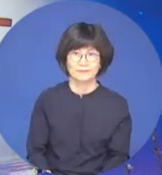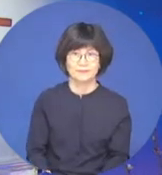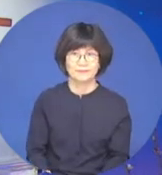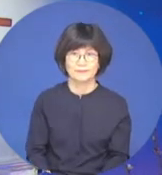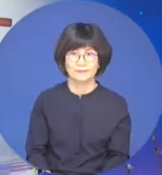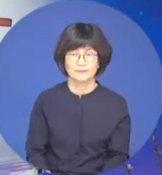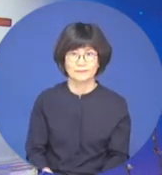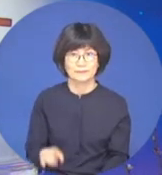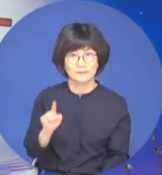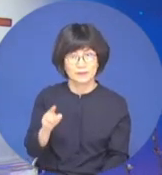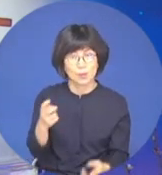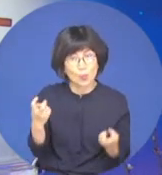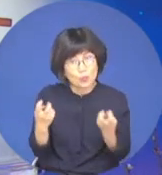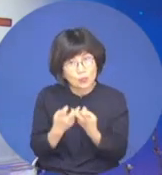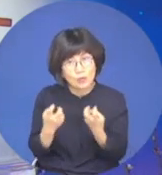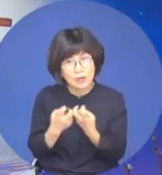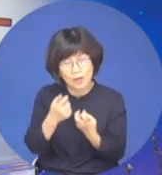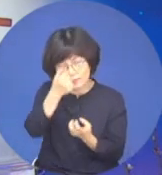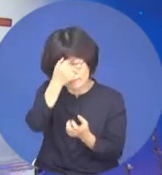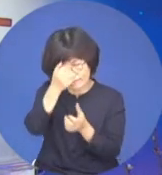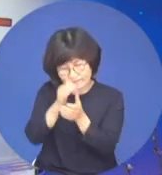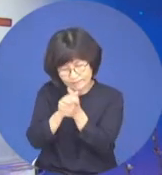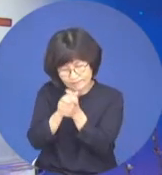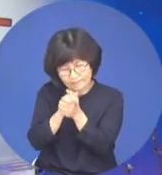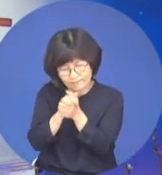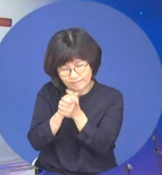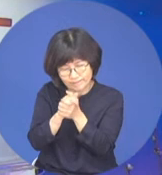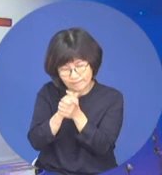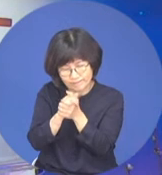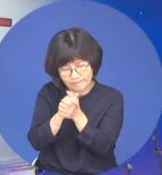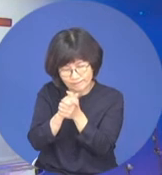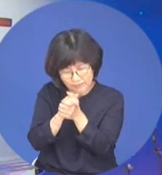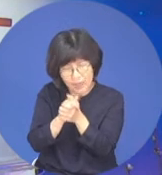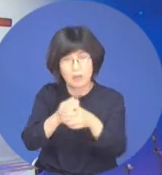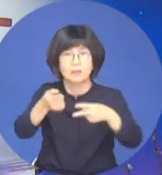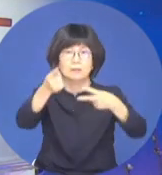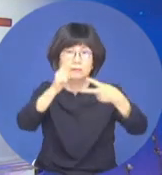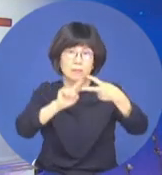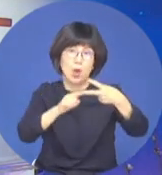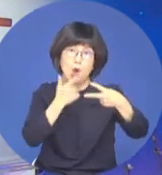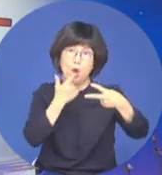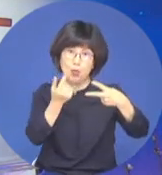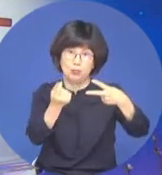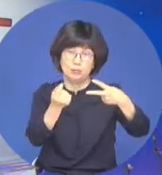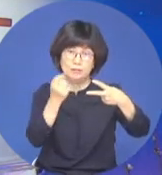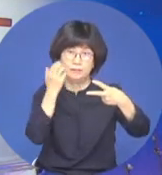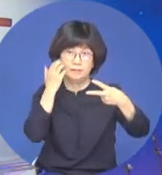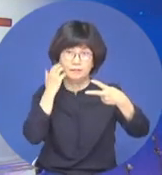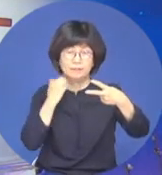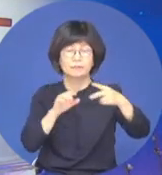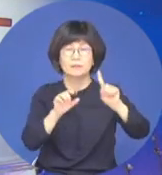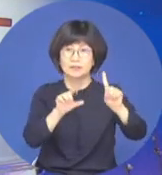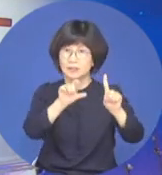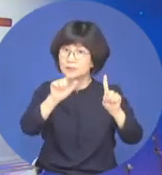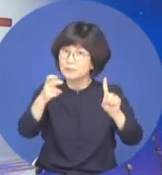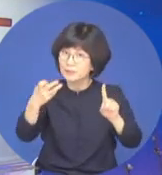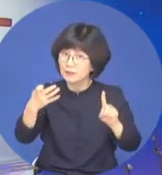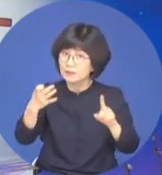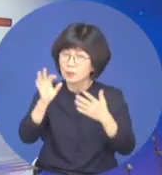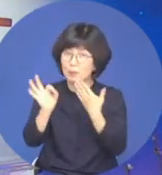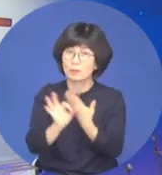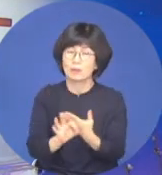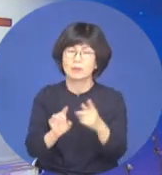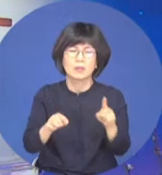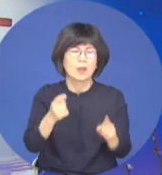이렇게 어찌하여라는 기도할 정도로, 두 번째 기도도 마찬가지 아닙니까? 1장 13절을 보게 되면 어찌하여 이 거짓된 자들을